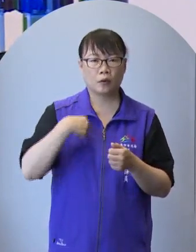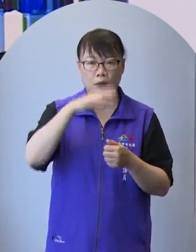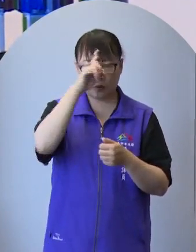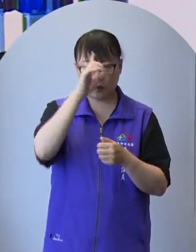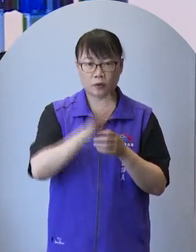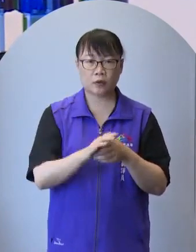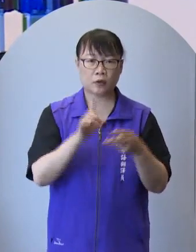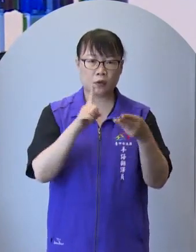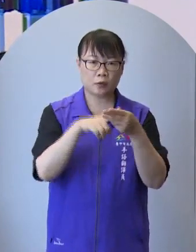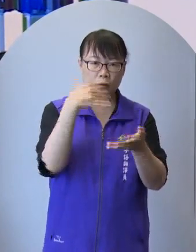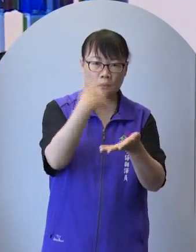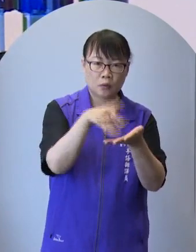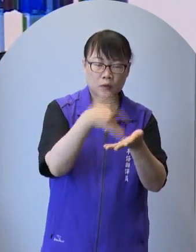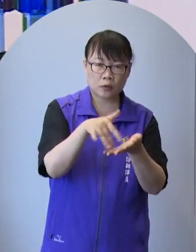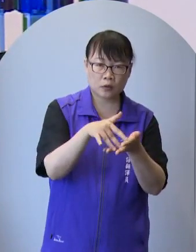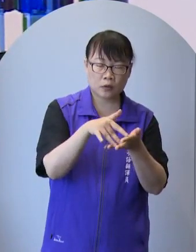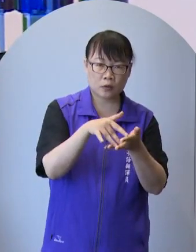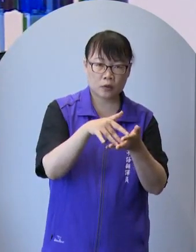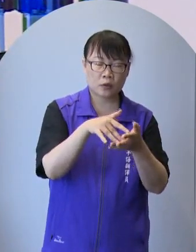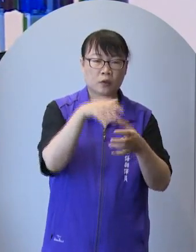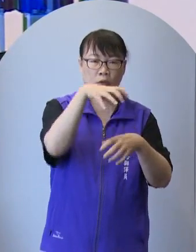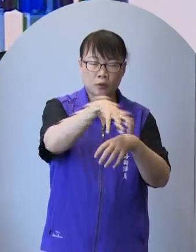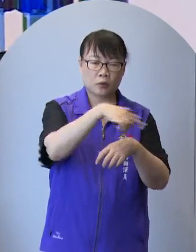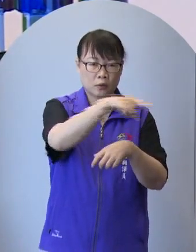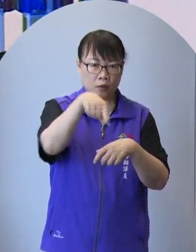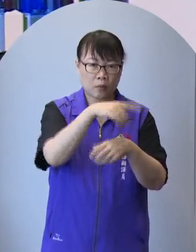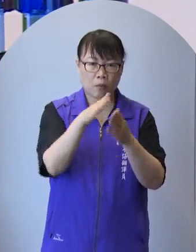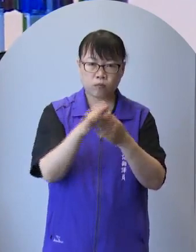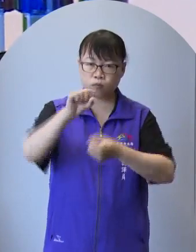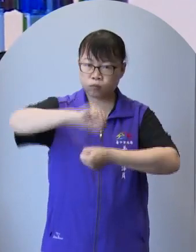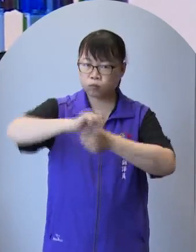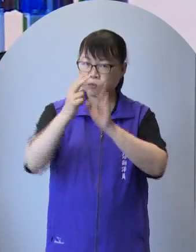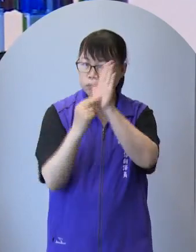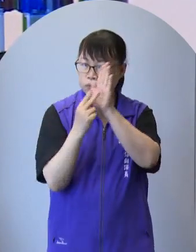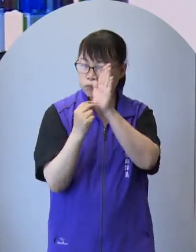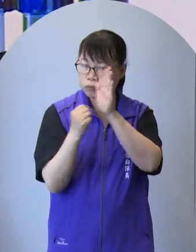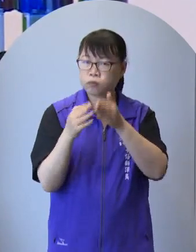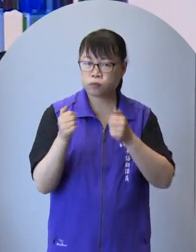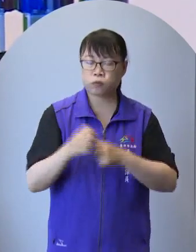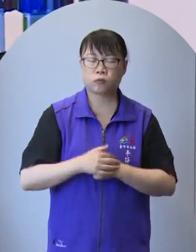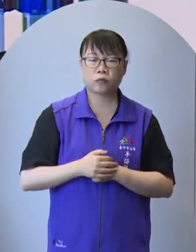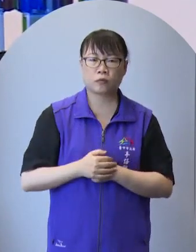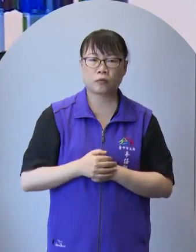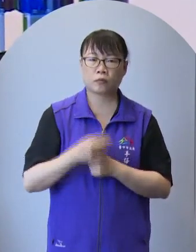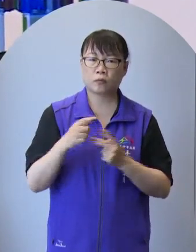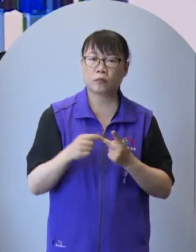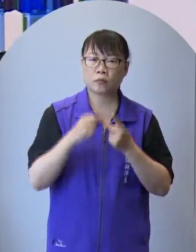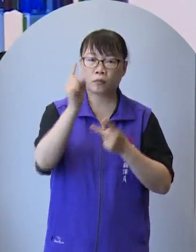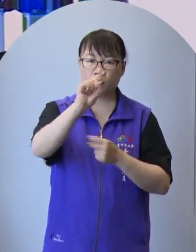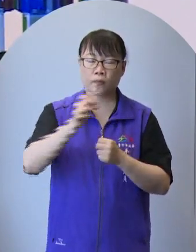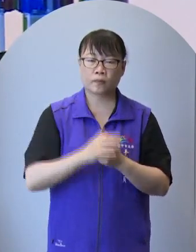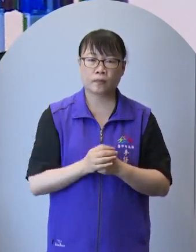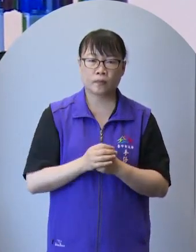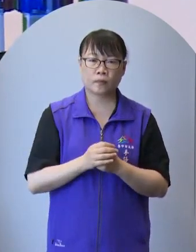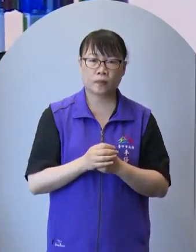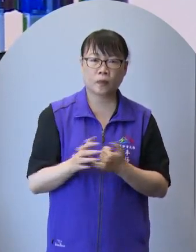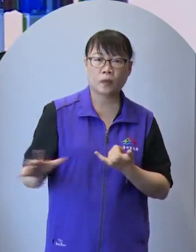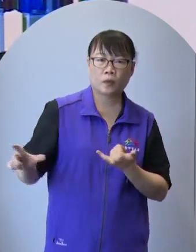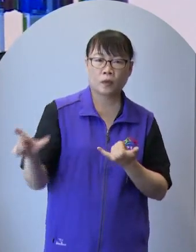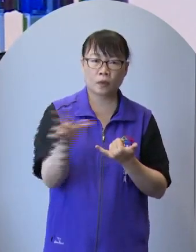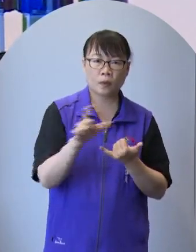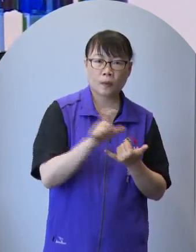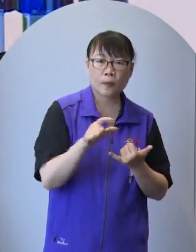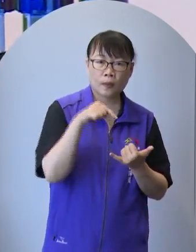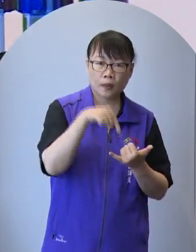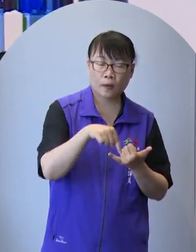那要加强跟这个议员们进行说明哈，这是第一个。那第二个呢，就是有关于这个台风呢，那